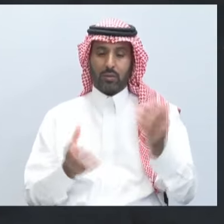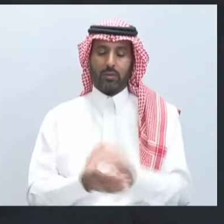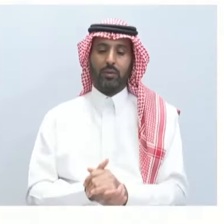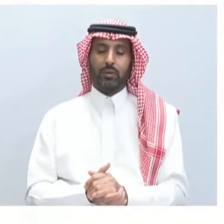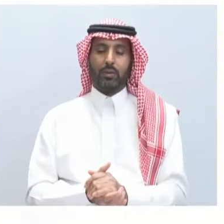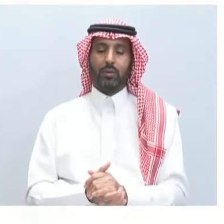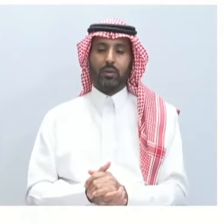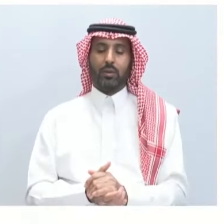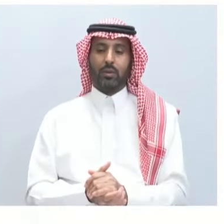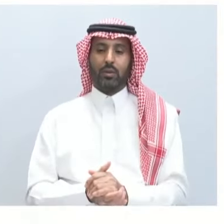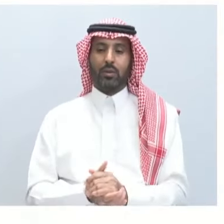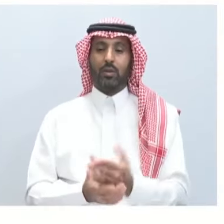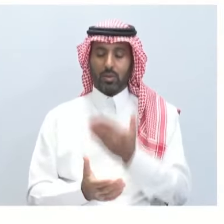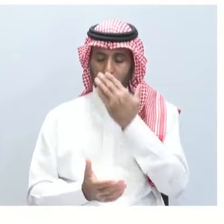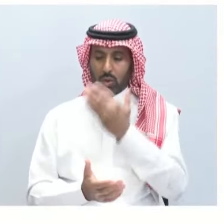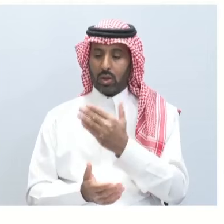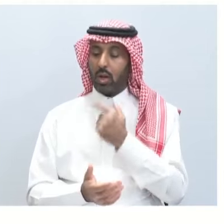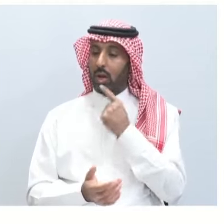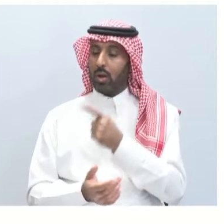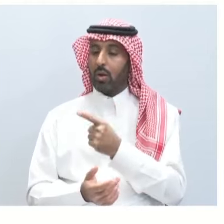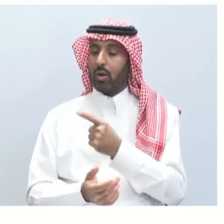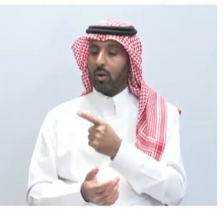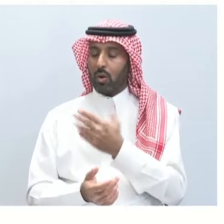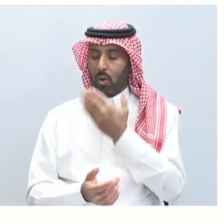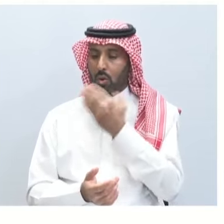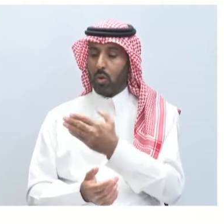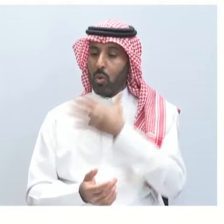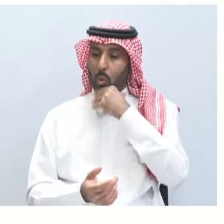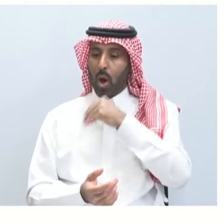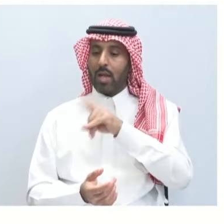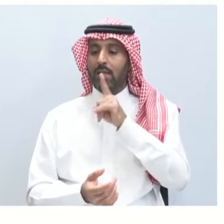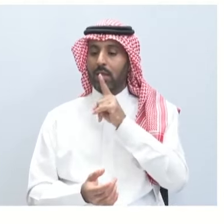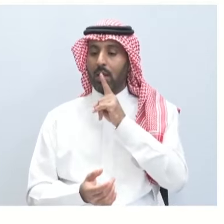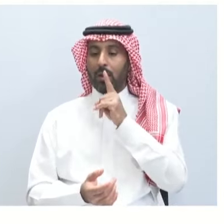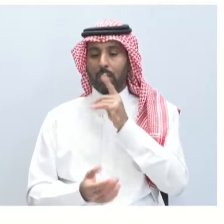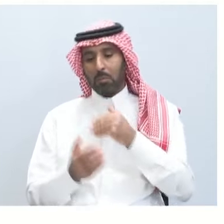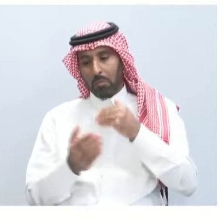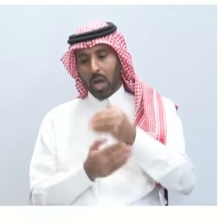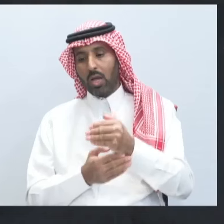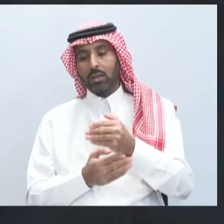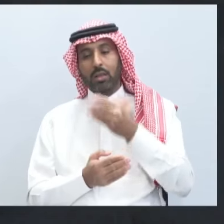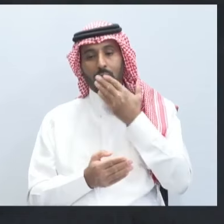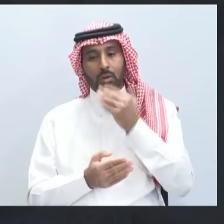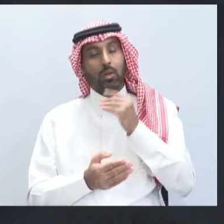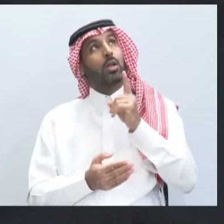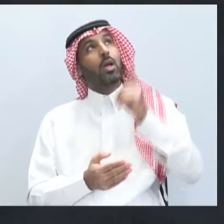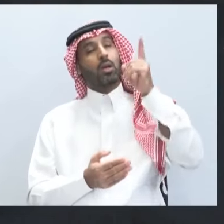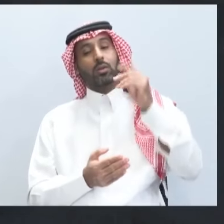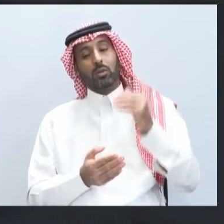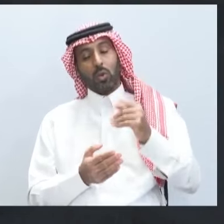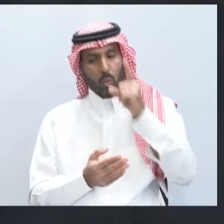العباره الثانيه شكر الوالدين بعد شكر الله تعالى من اوجب الواجبات ما السبب